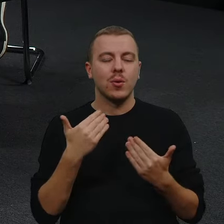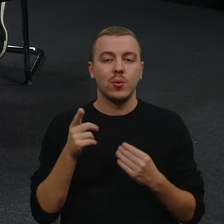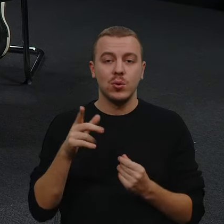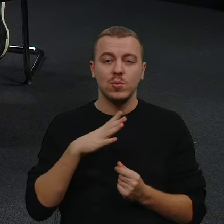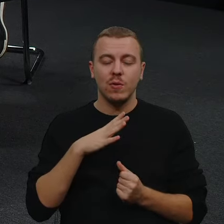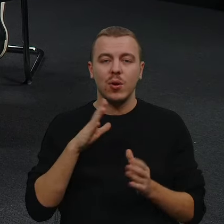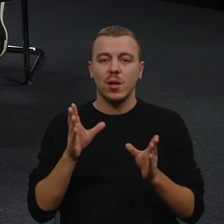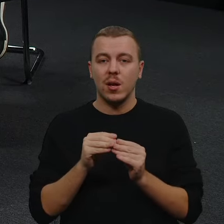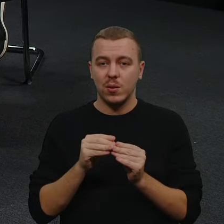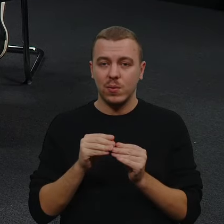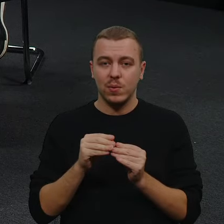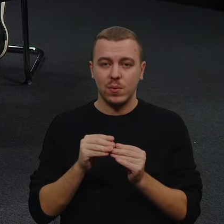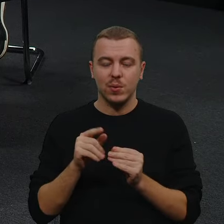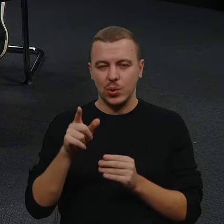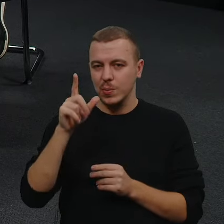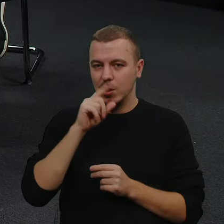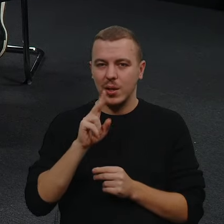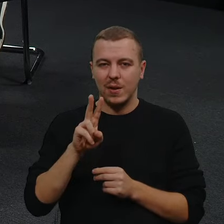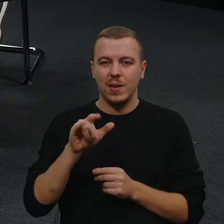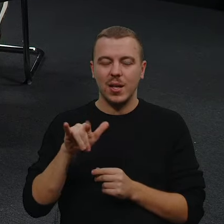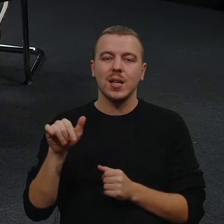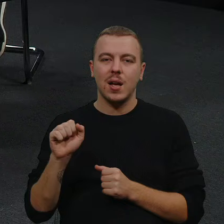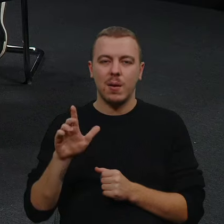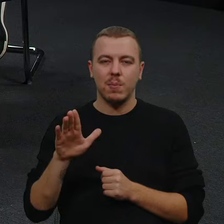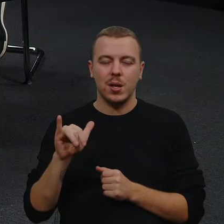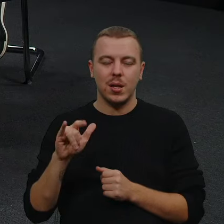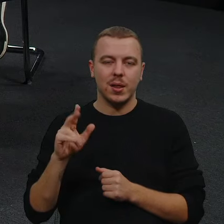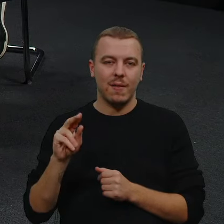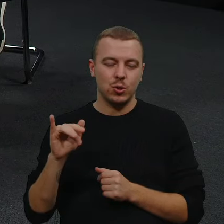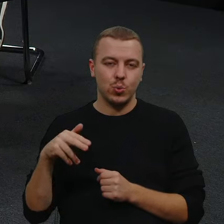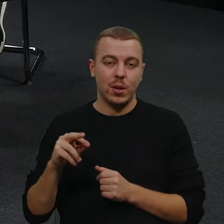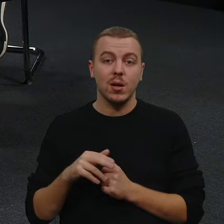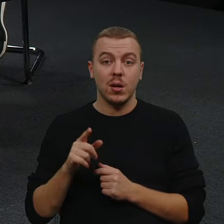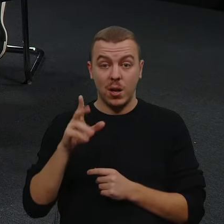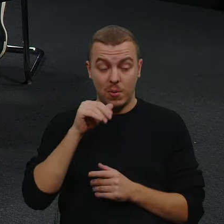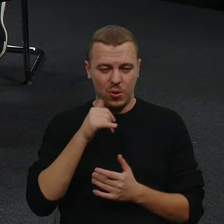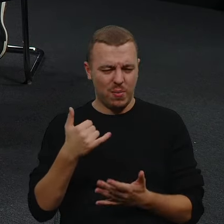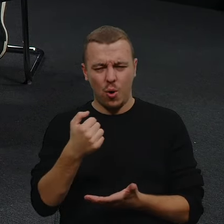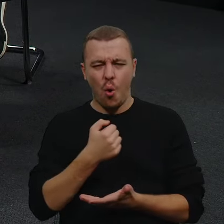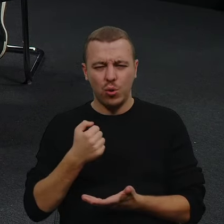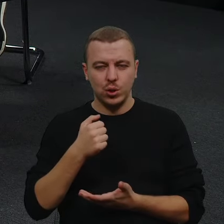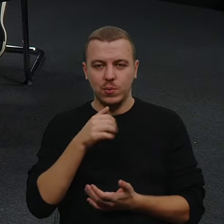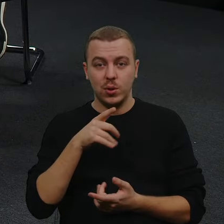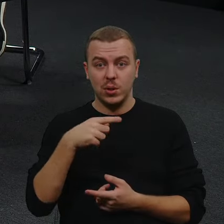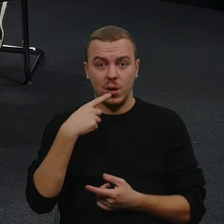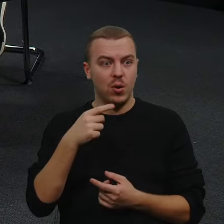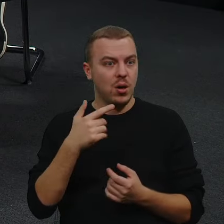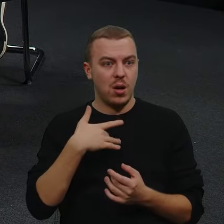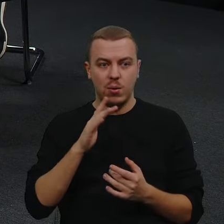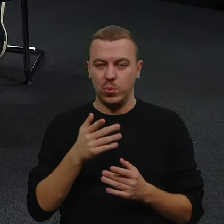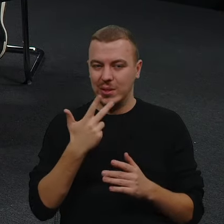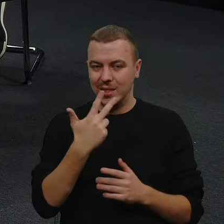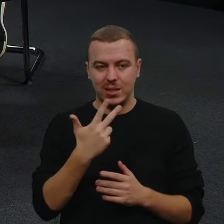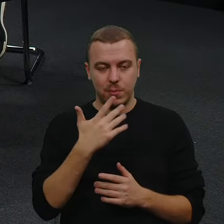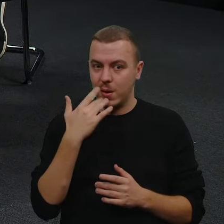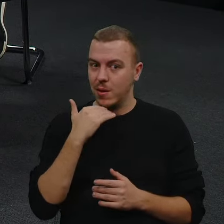buvot kartu, pažįstat Viliją Blinkevičiūtę, ar va, tokioj košiai galimoj, ar ne, kur pakalbėjot, kad gali būti sudėtinga